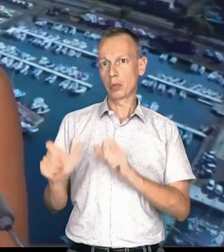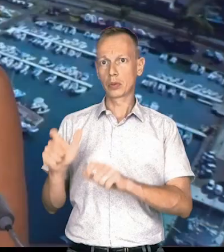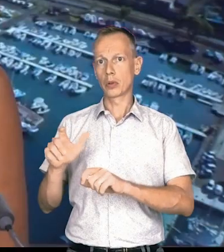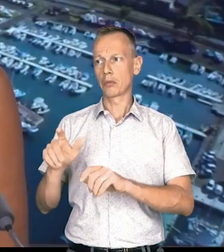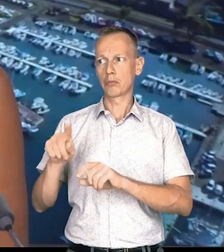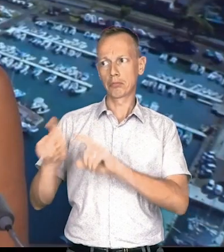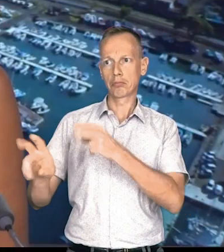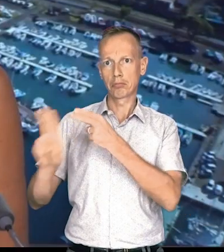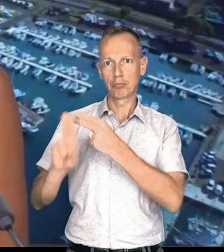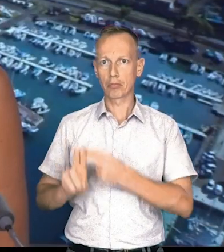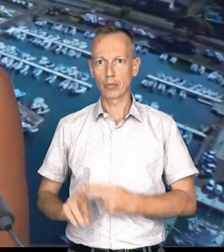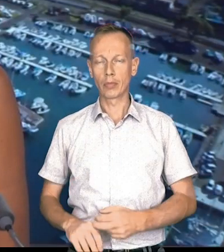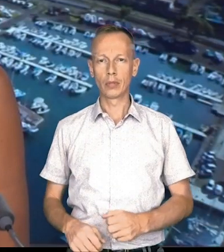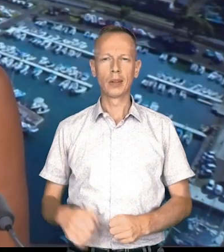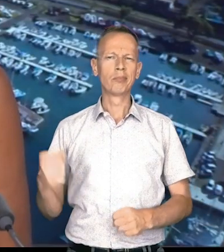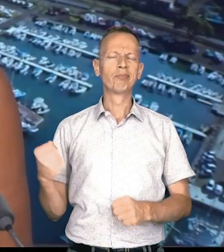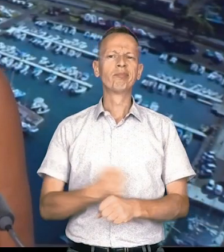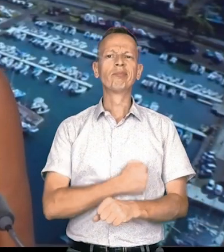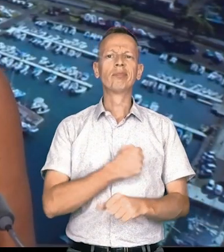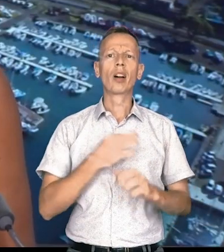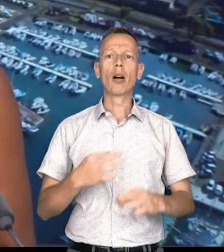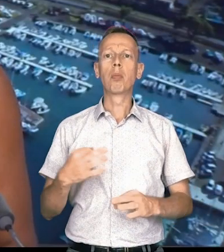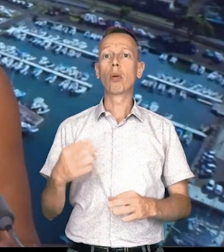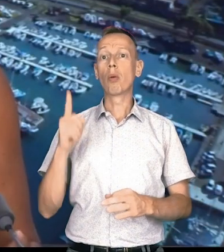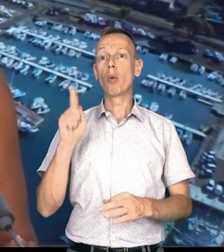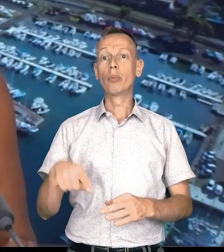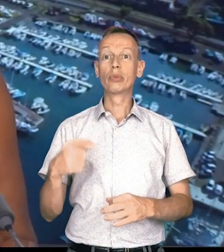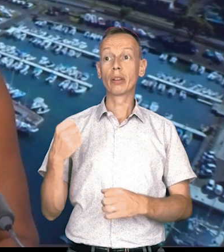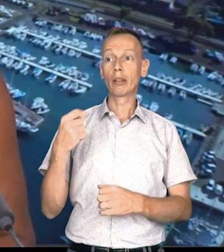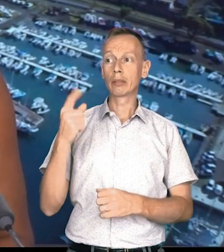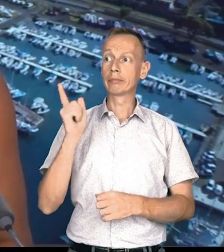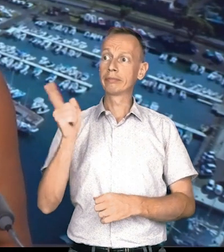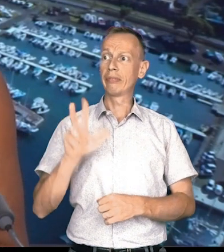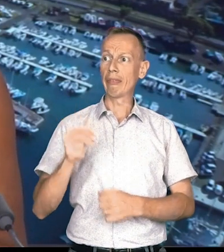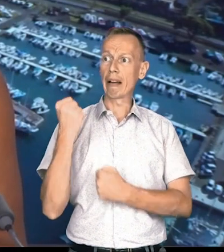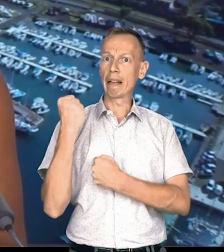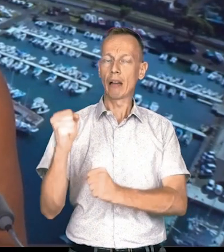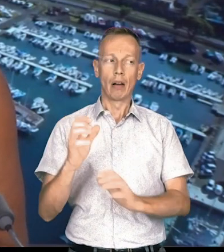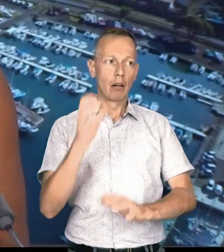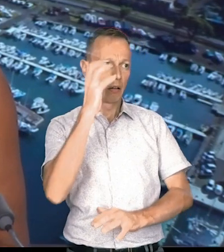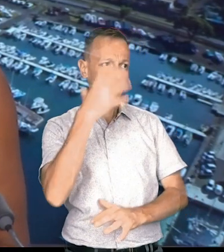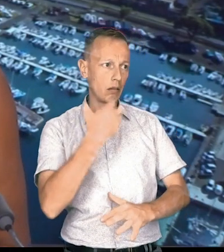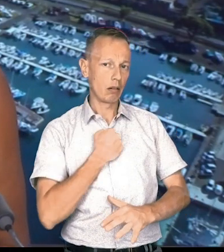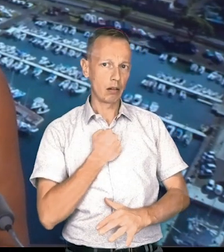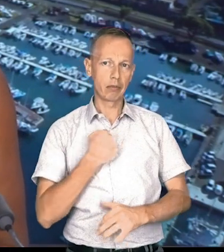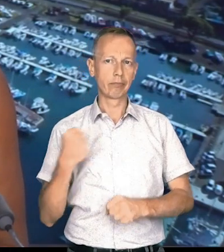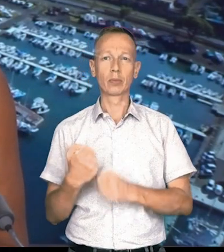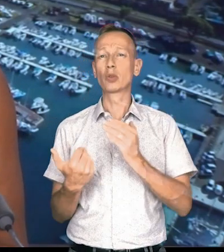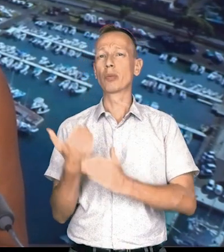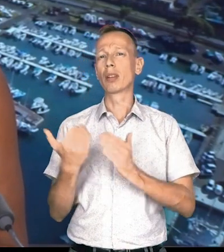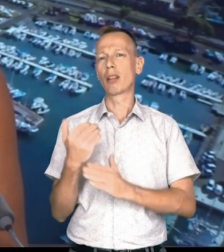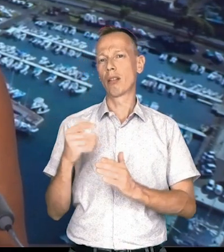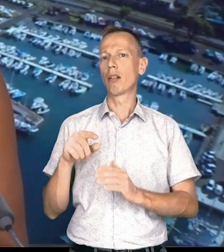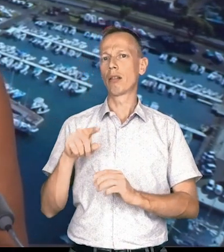Merci beaucoup Stéphane Ratino et Marie Tsitsing pour toutes ces précisions. C'est malheureux, il faut une menace de grève pour se faire entendre. Ce sont les mots